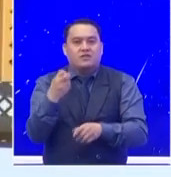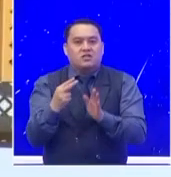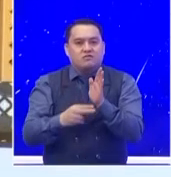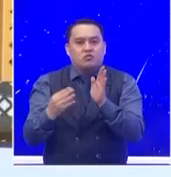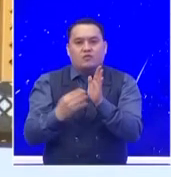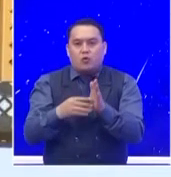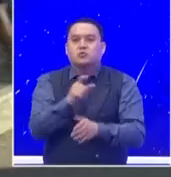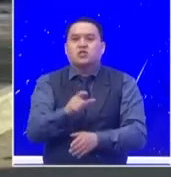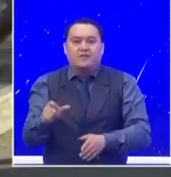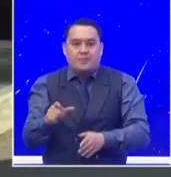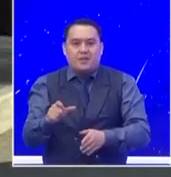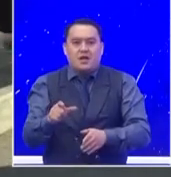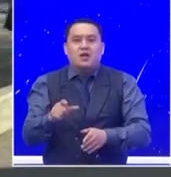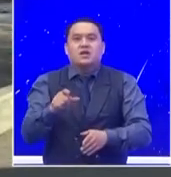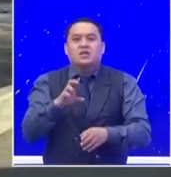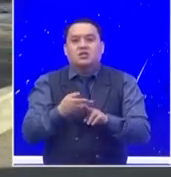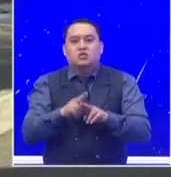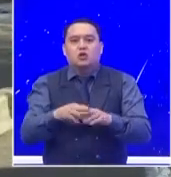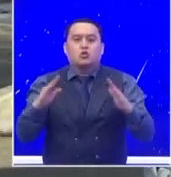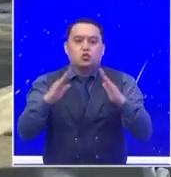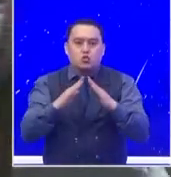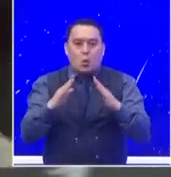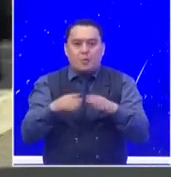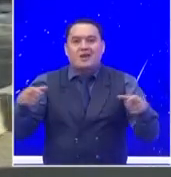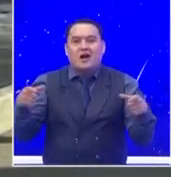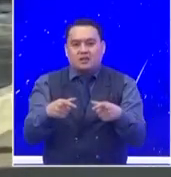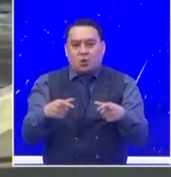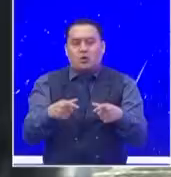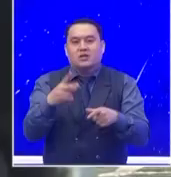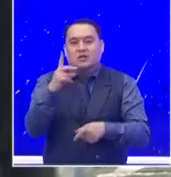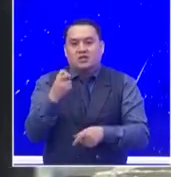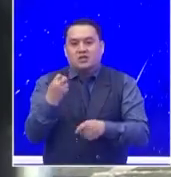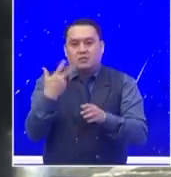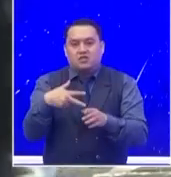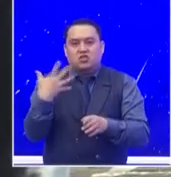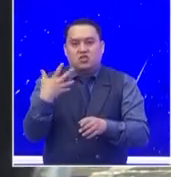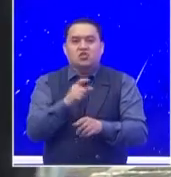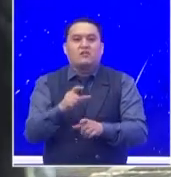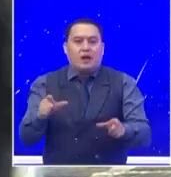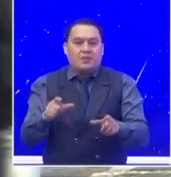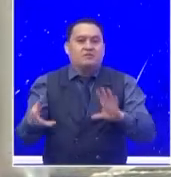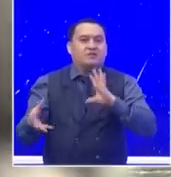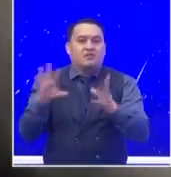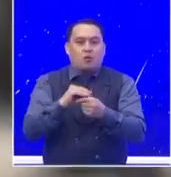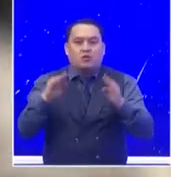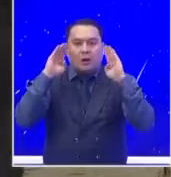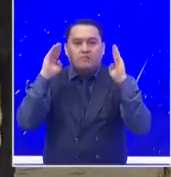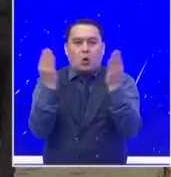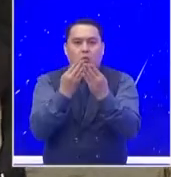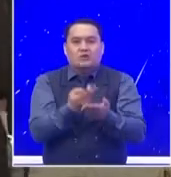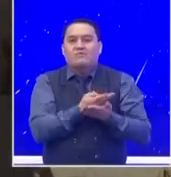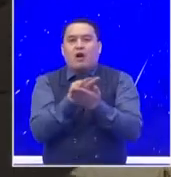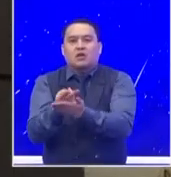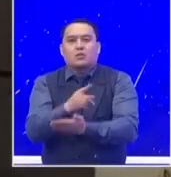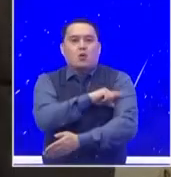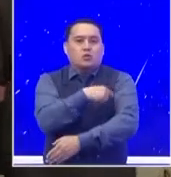298 человек. На изоляции на дому по Б-категории – 353 человека. Всего на 3 марта